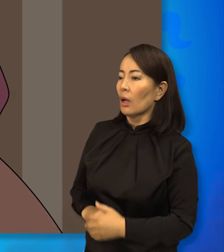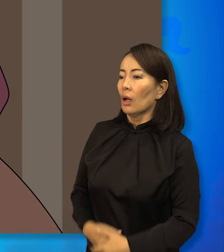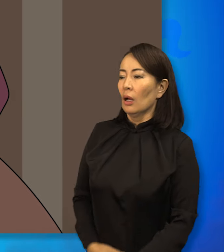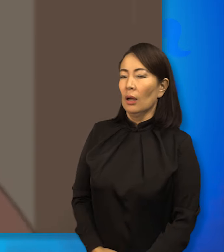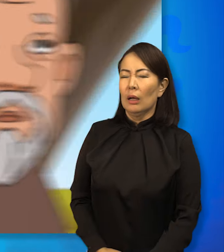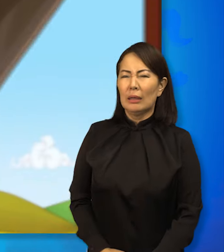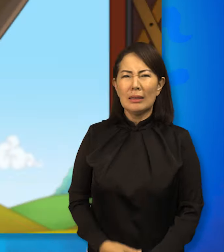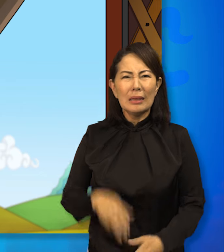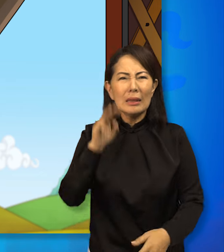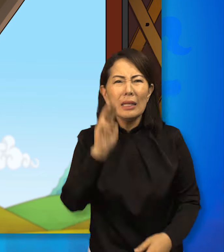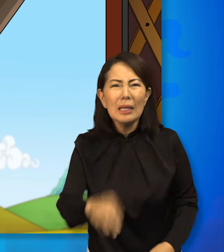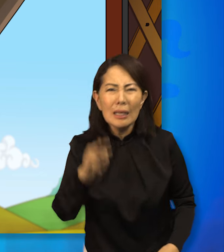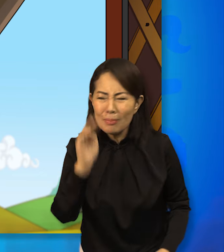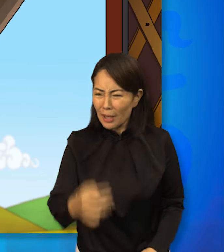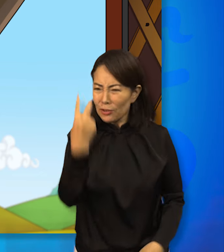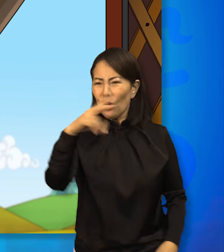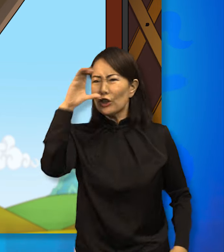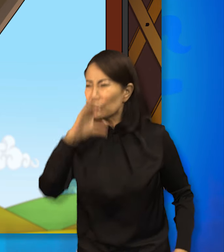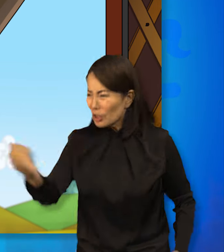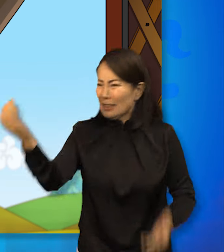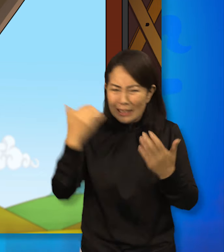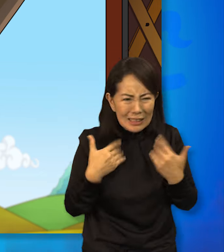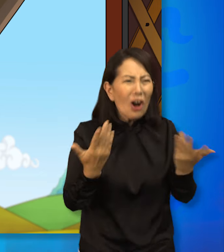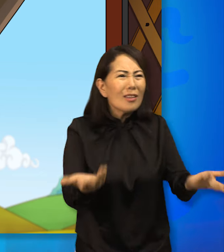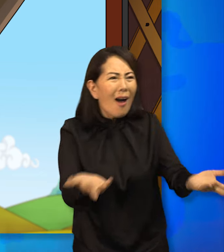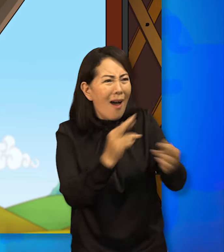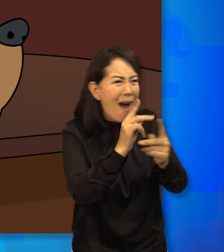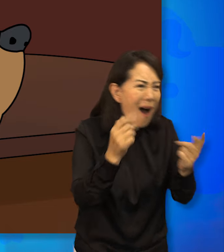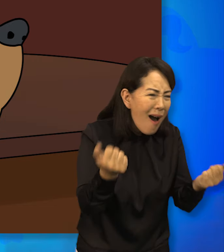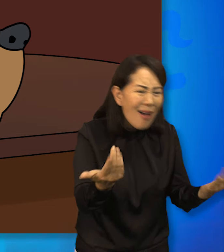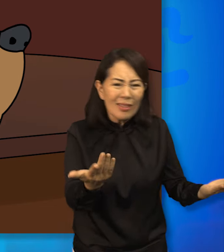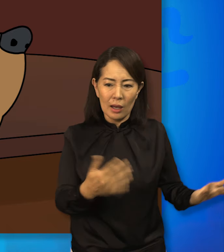Би нэг санаа оллоо. Ухаанаар згсэн болох л өстэй.